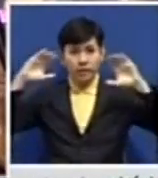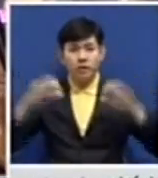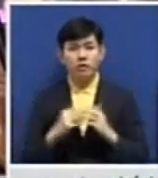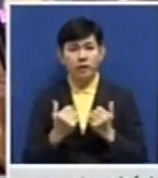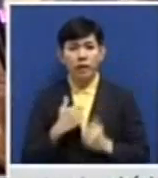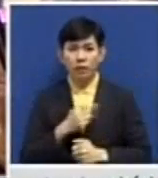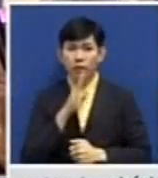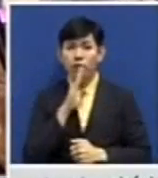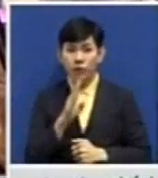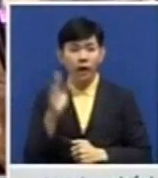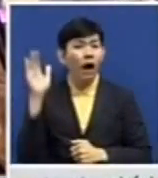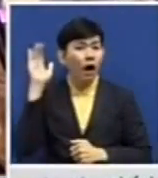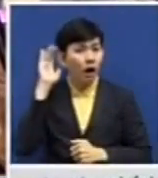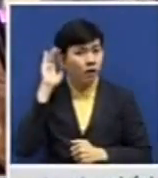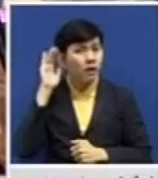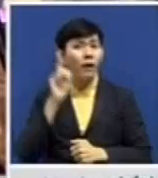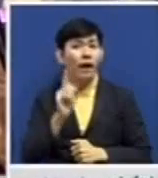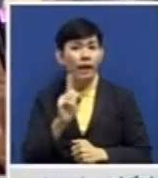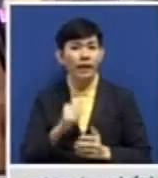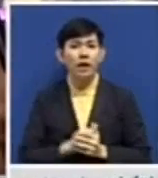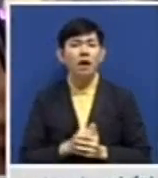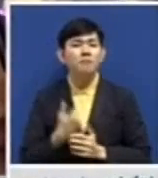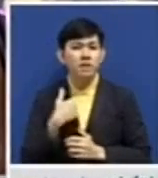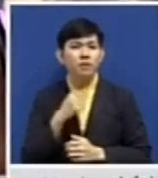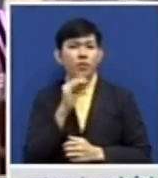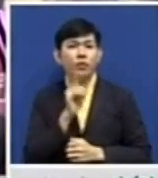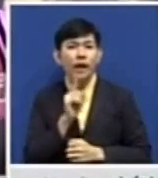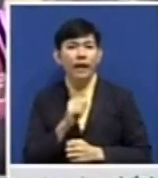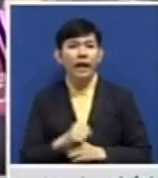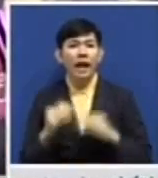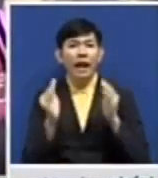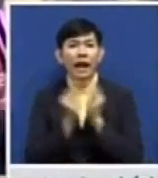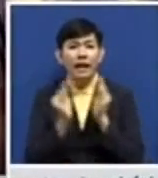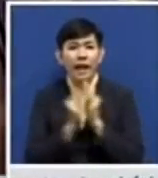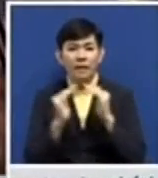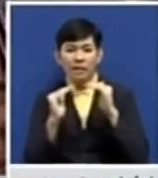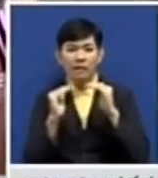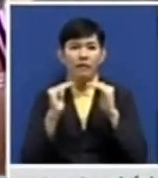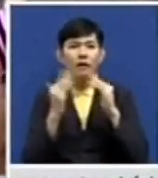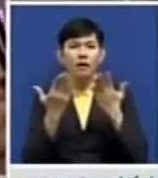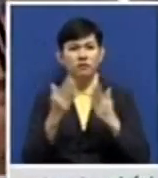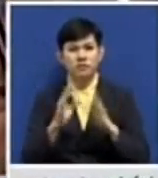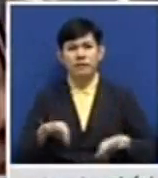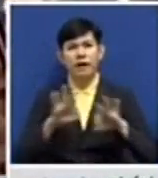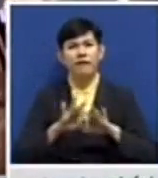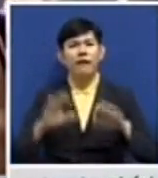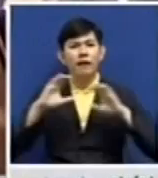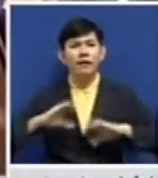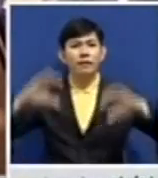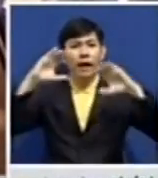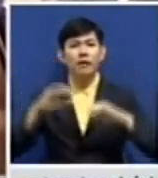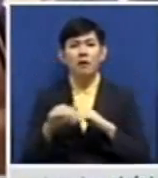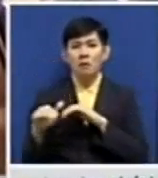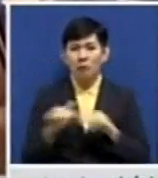ความเคารพว่ามีเสียงปริ่มน้ำอันนี้จะเป็นเรื่องสำคัญที่รัฐบาลจะต้องเร่งเตรียมมาตรการต่